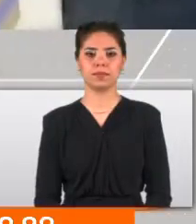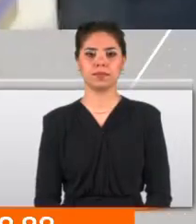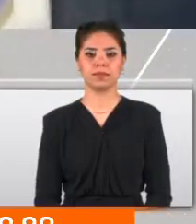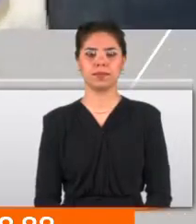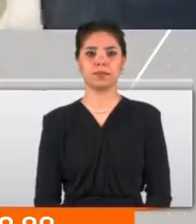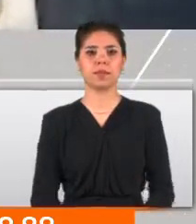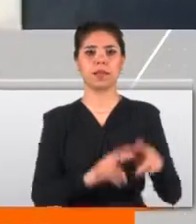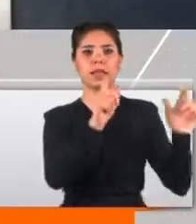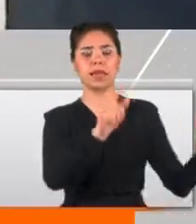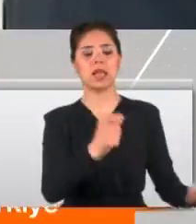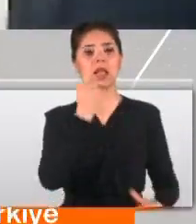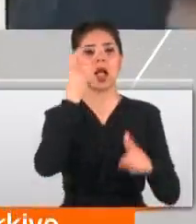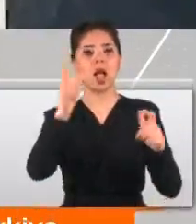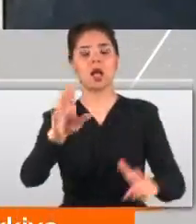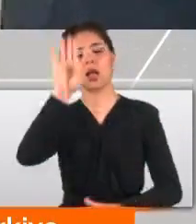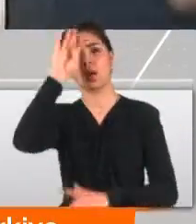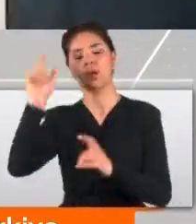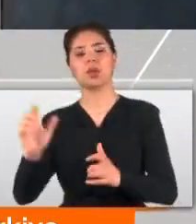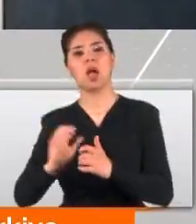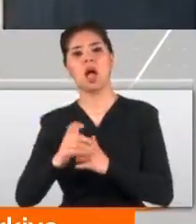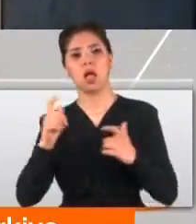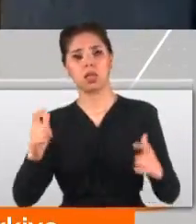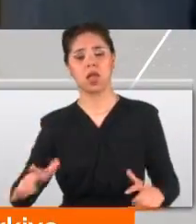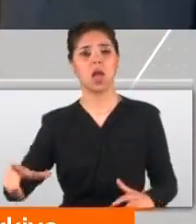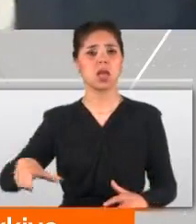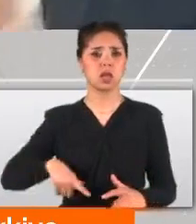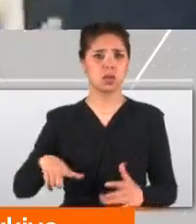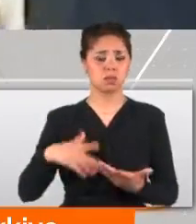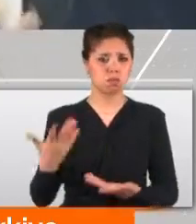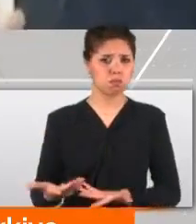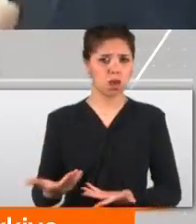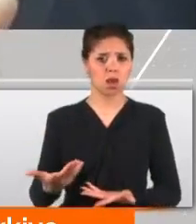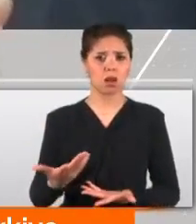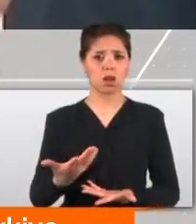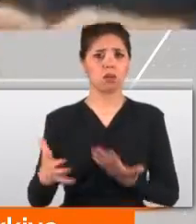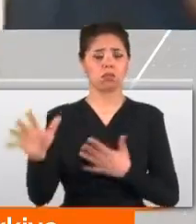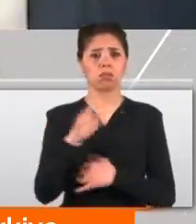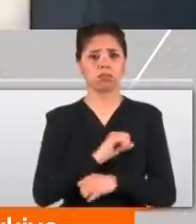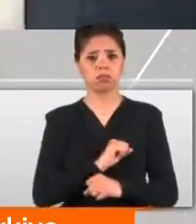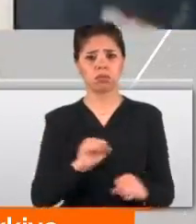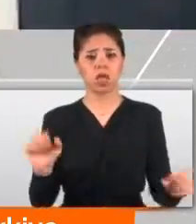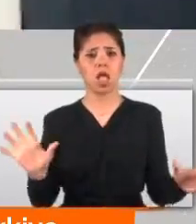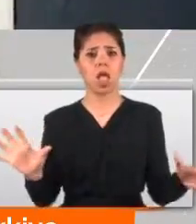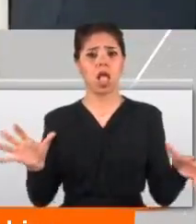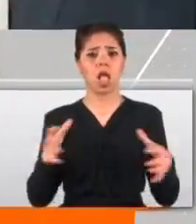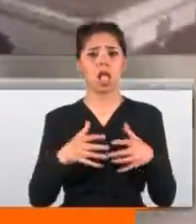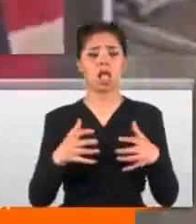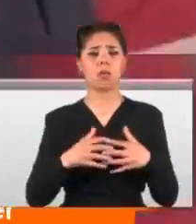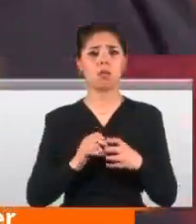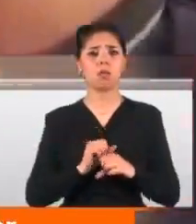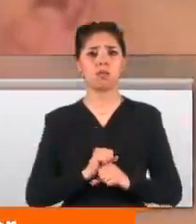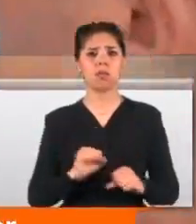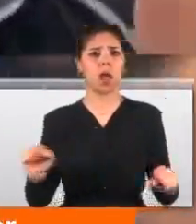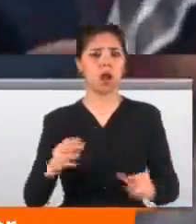Kilisi, Ankara'sı, İstanbul'u, Antalya'sı, İzmir'i yani patlıyor. Teşkilatlar infial halinde.